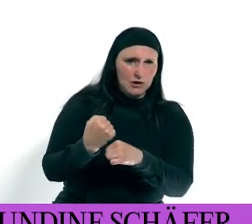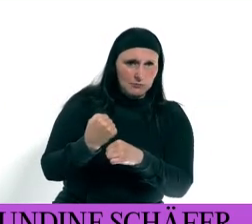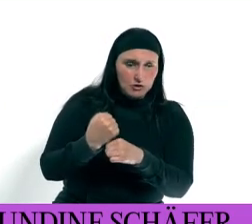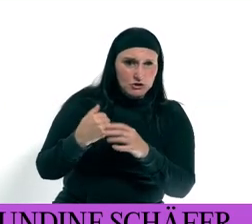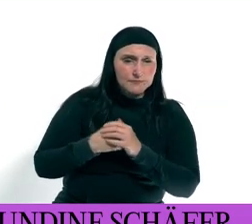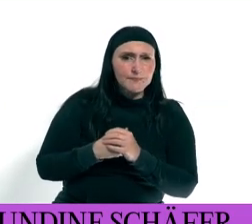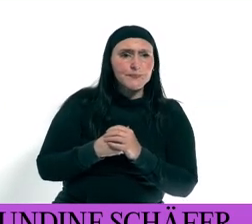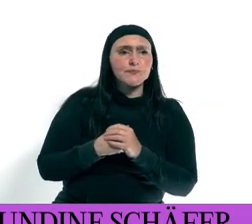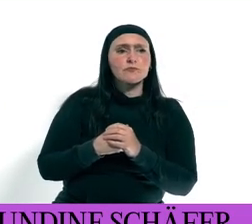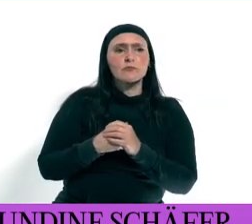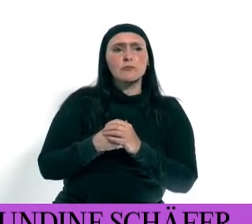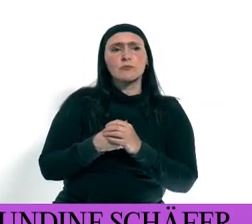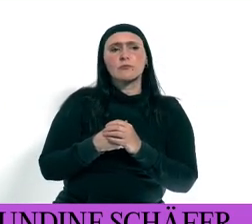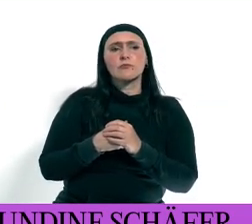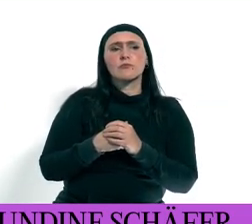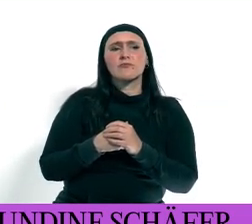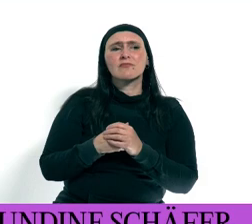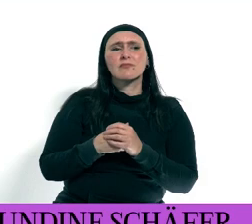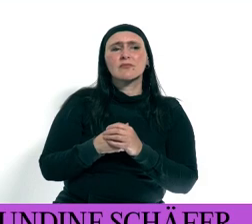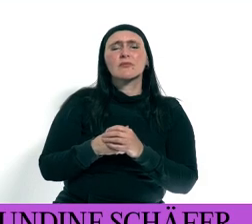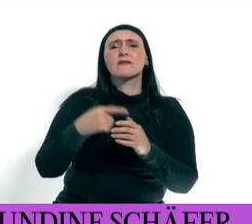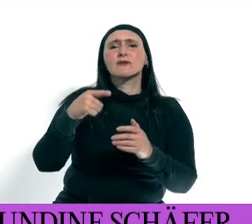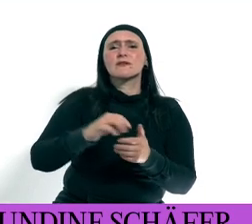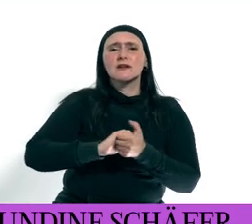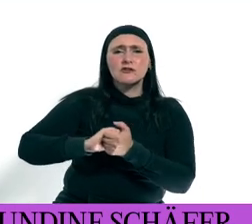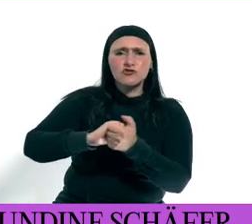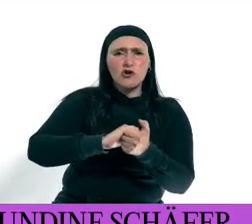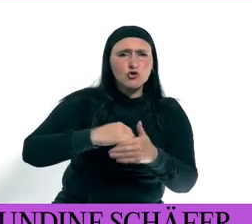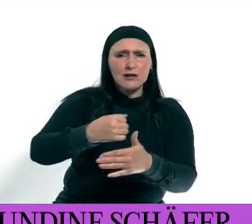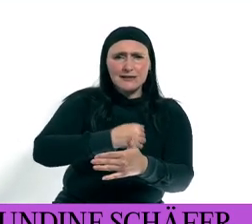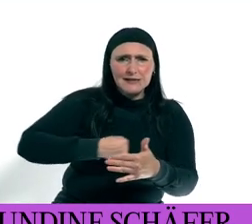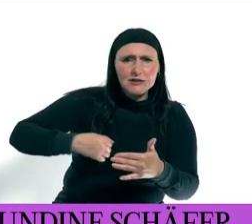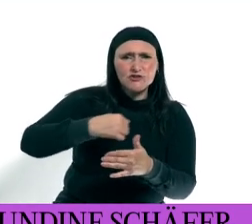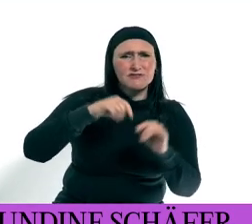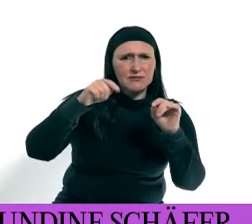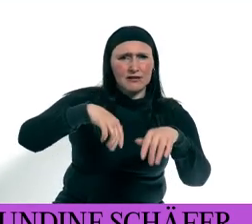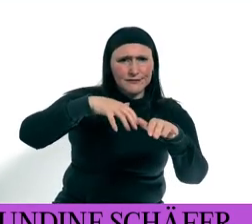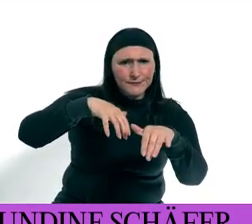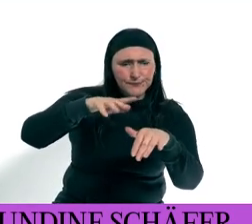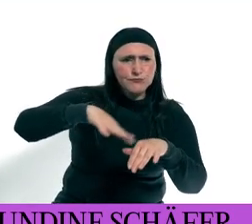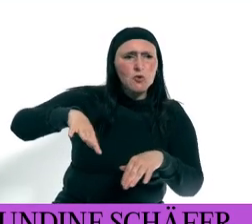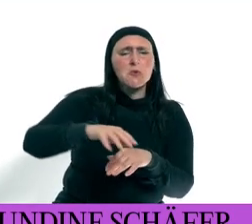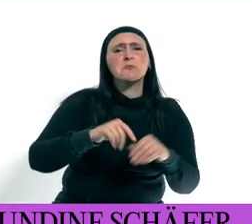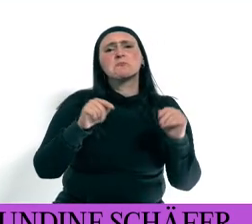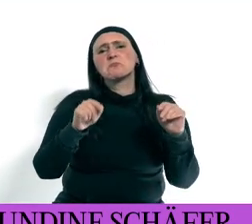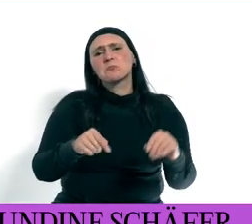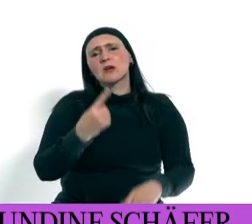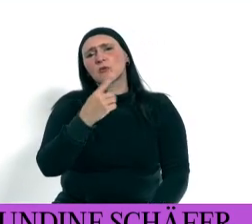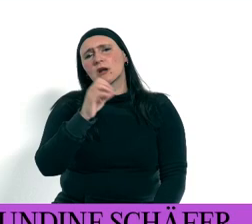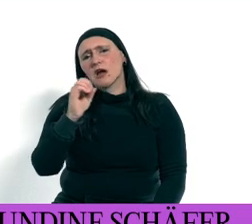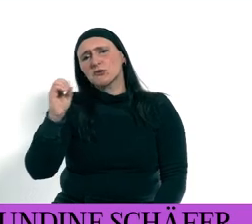this in this parkour or social kitchen, we are inviting actually. Eingebettet ist auch